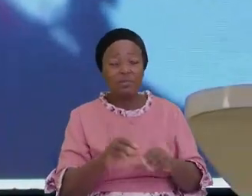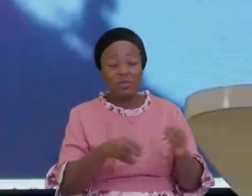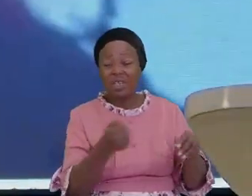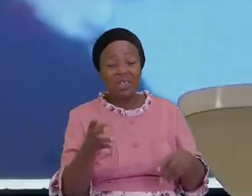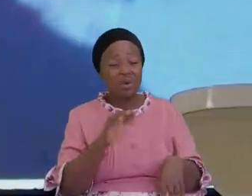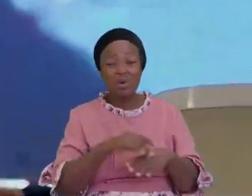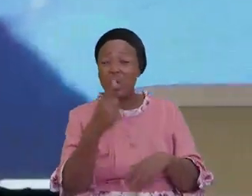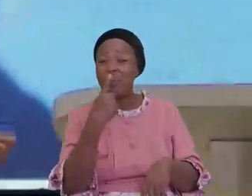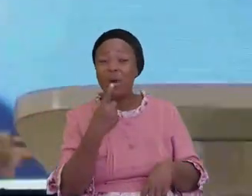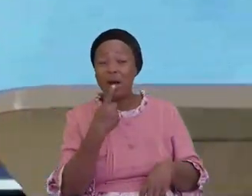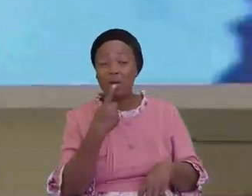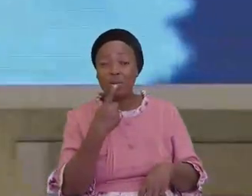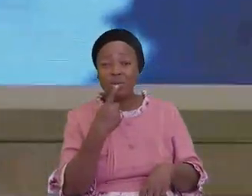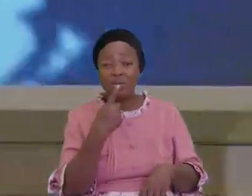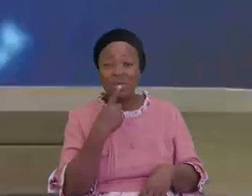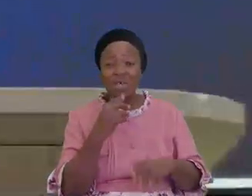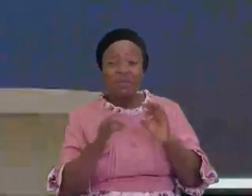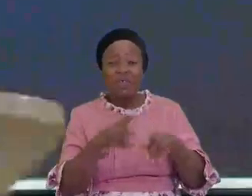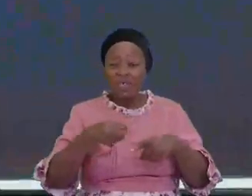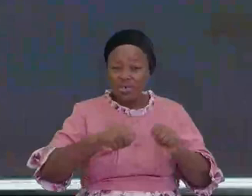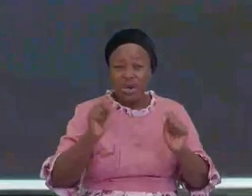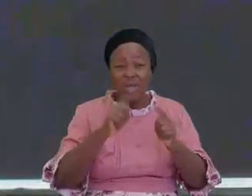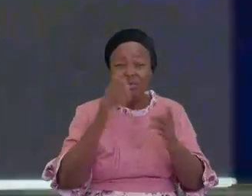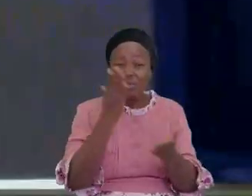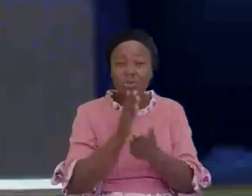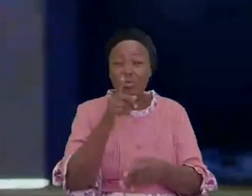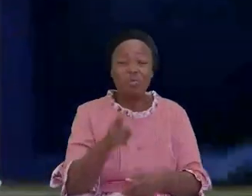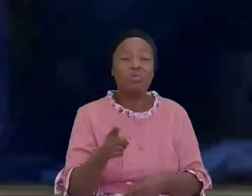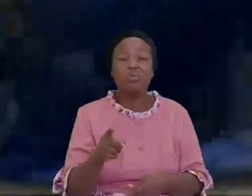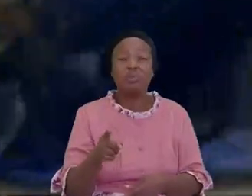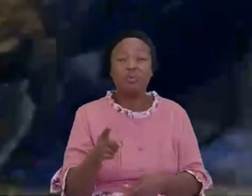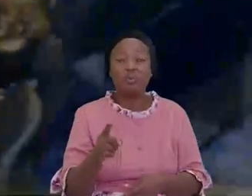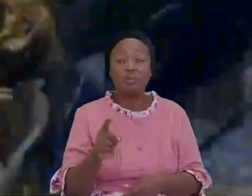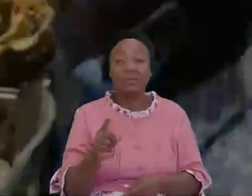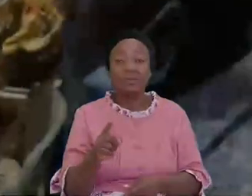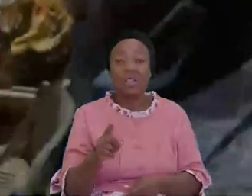s'ils essaient de te fermer la bouche, s'ils essaient de t'empêcher,